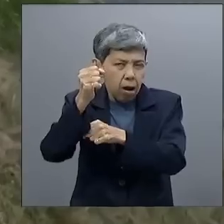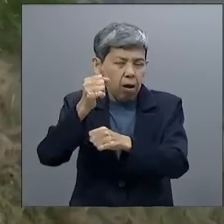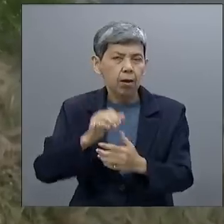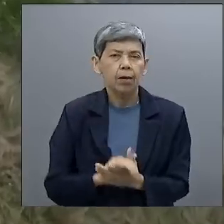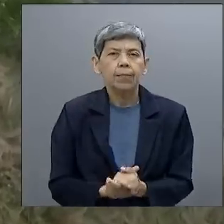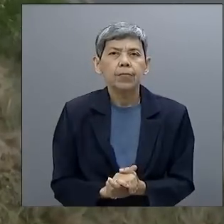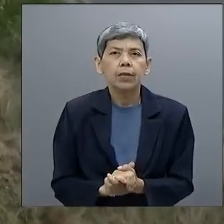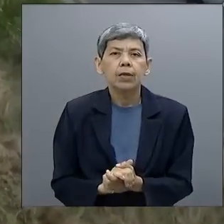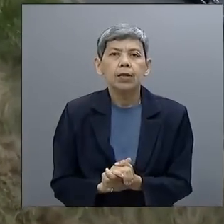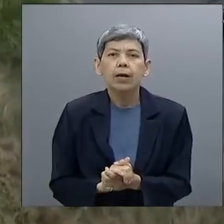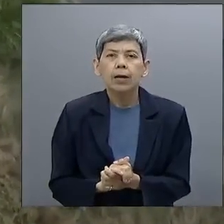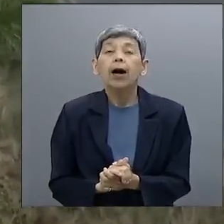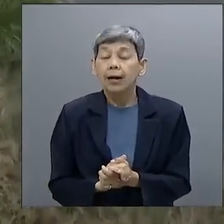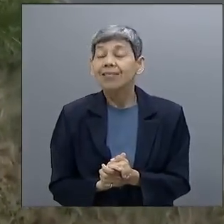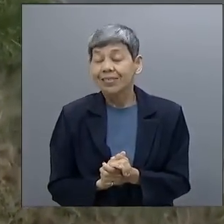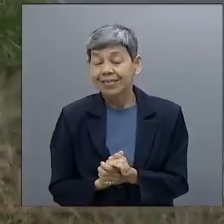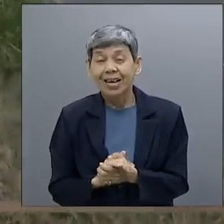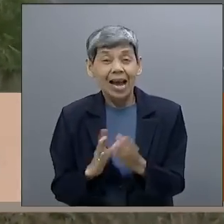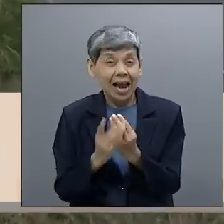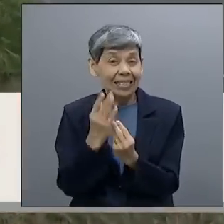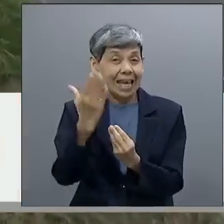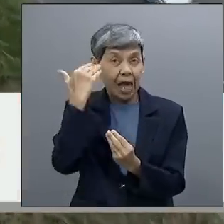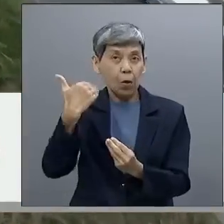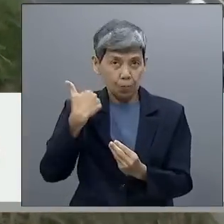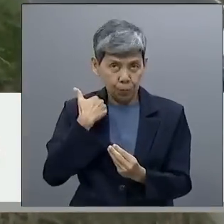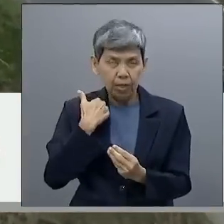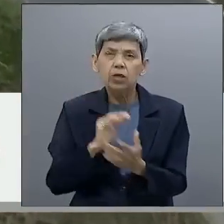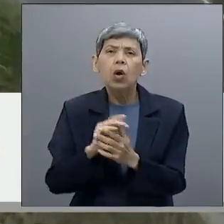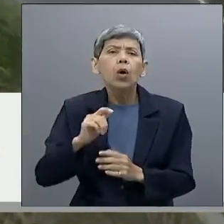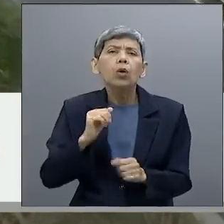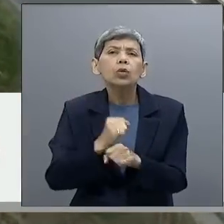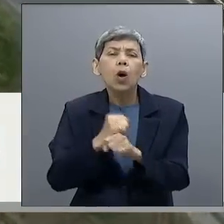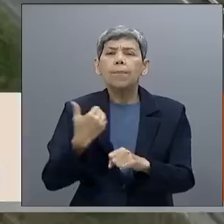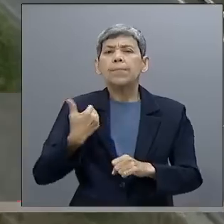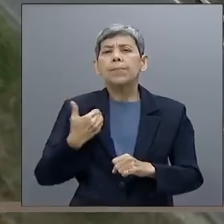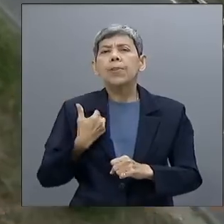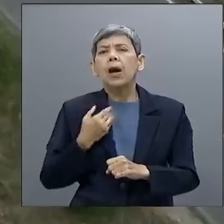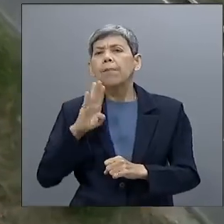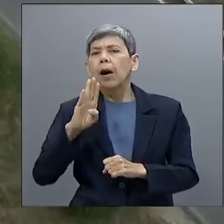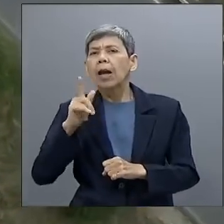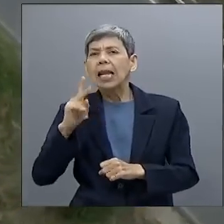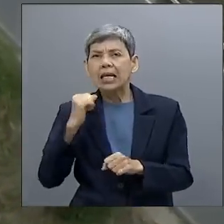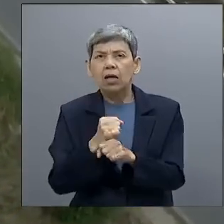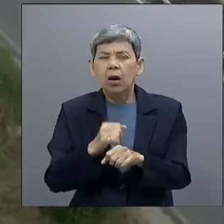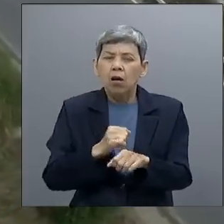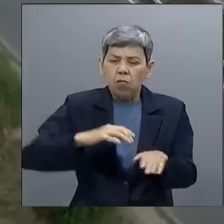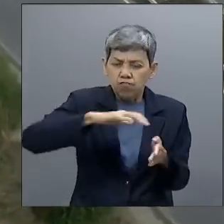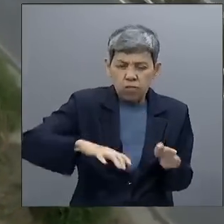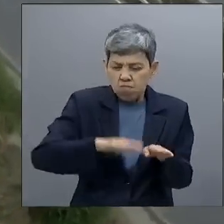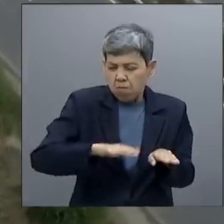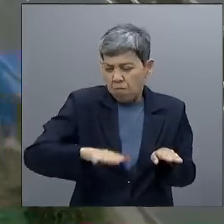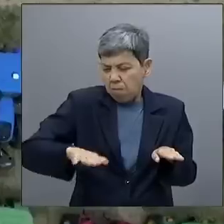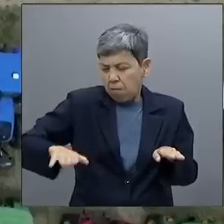เมื่อช่วงต้นสัปดาห์ที่ผ่านมาค่ะเกษตรกรในประเทศบัลแกเรียนะคะนำรถแทรกเตอร์มาจอดเรียงกันค่ะ